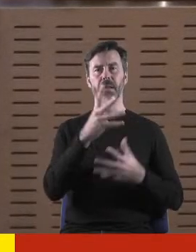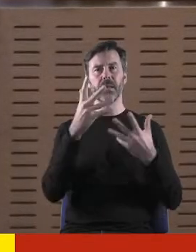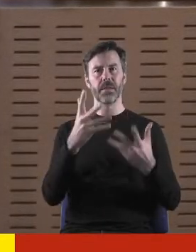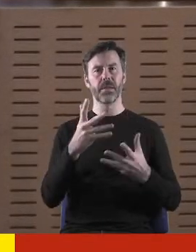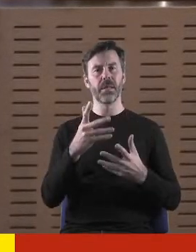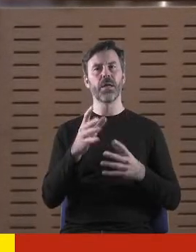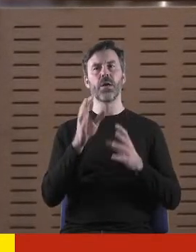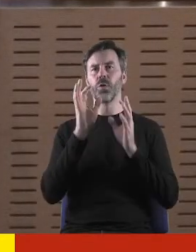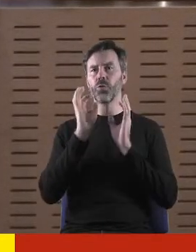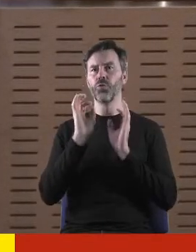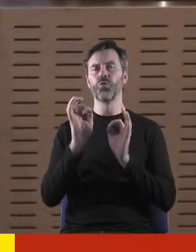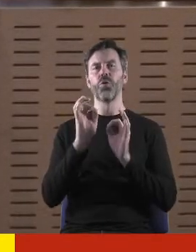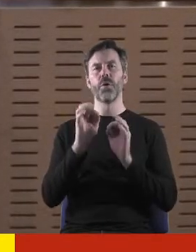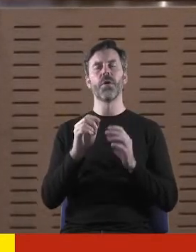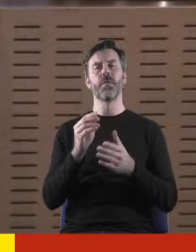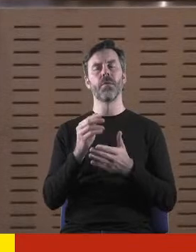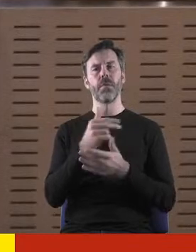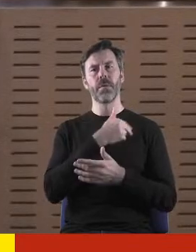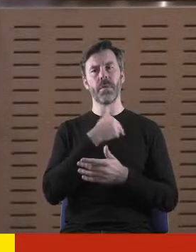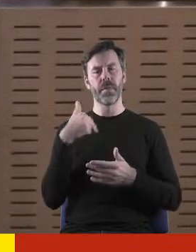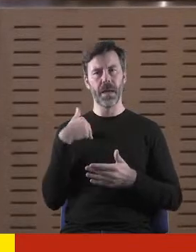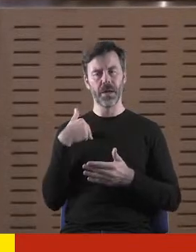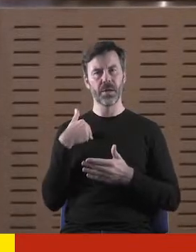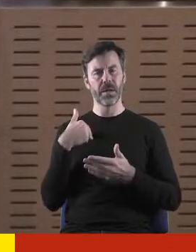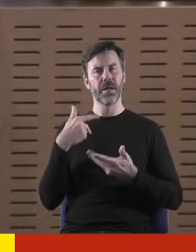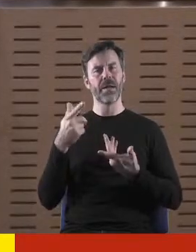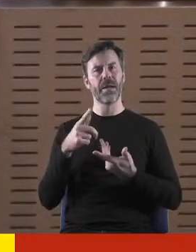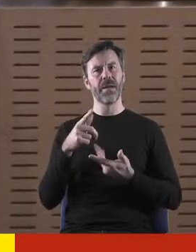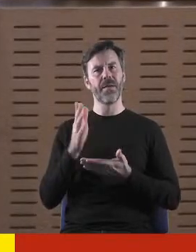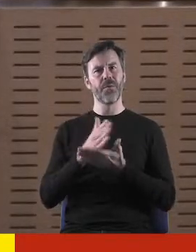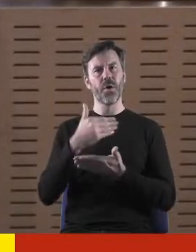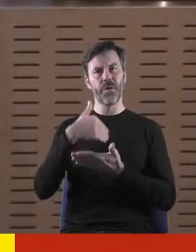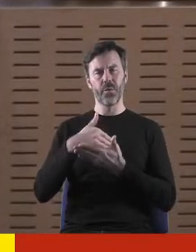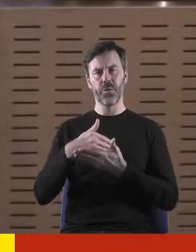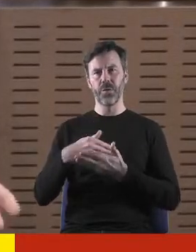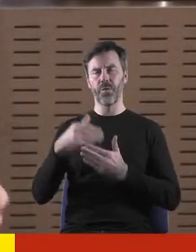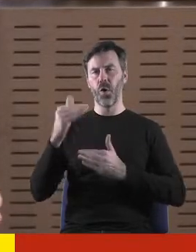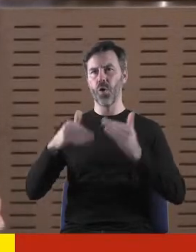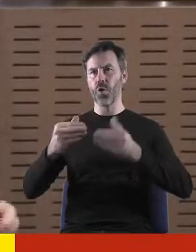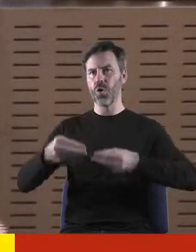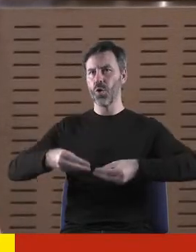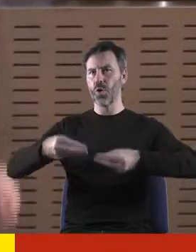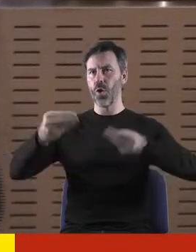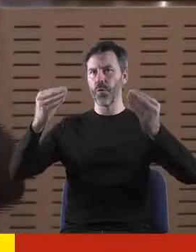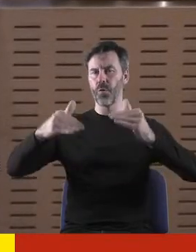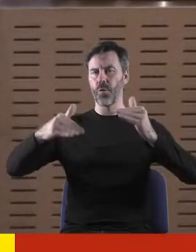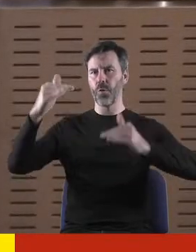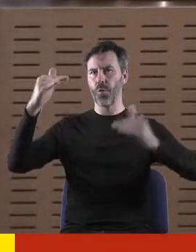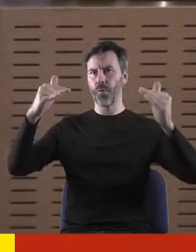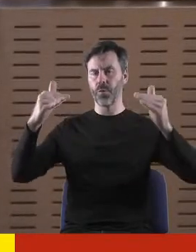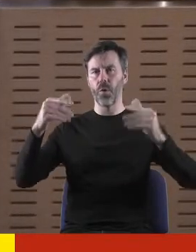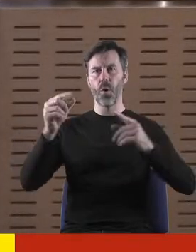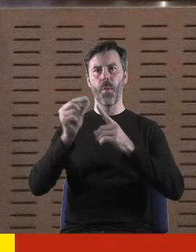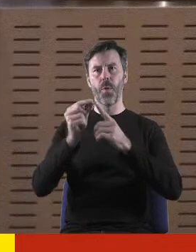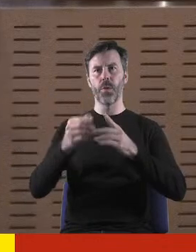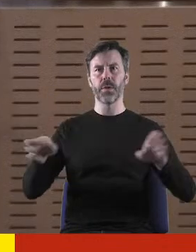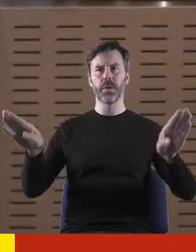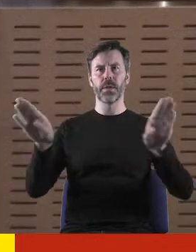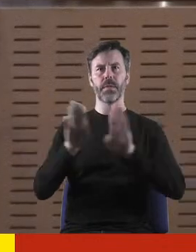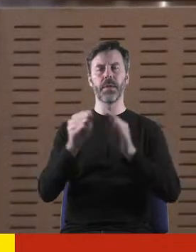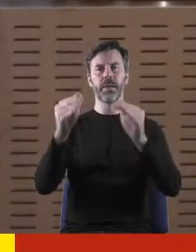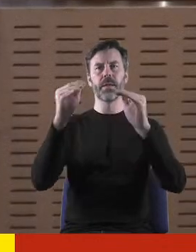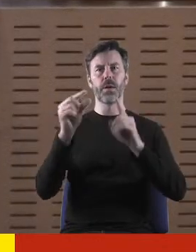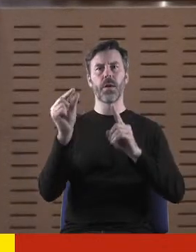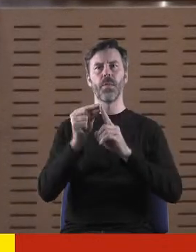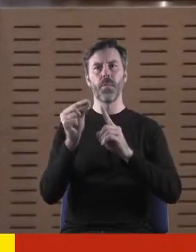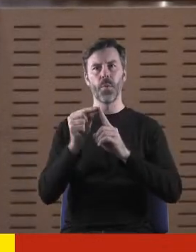dobro naszego województwa i jego równomierny rozwój. Zamykam dyskusję w tym punkcie. Szanowni państwo, przechodzimy do punktu 5.3. To jest